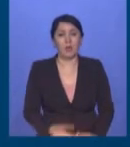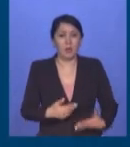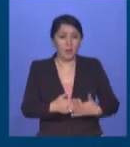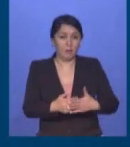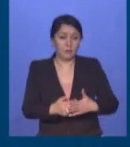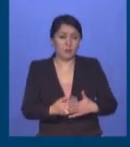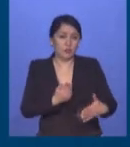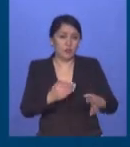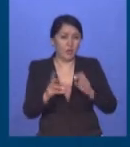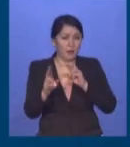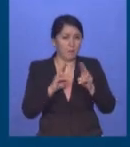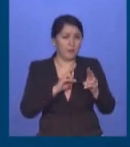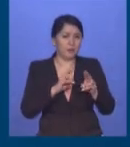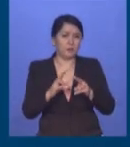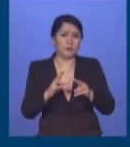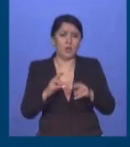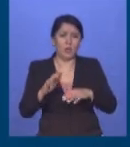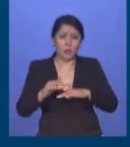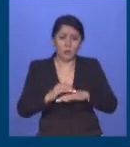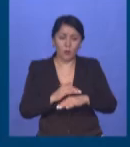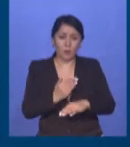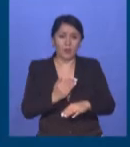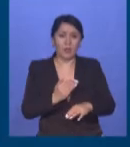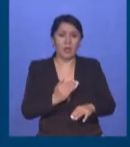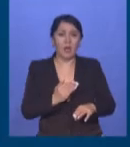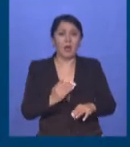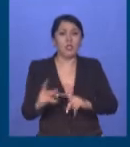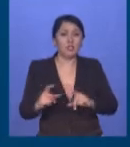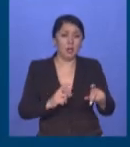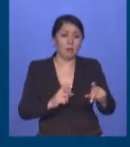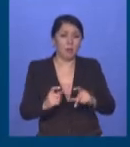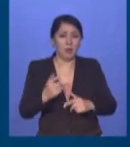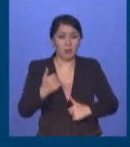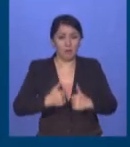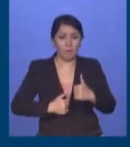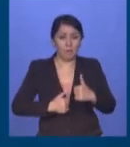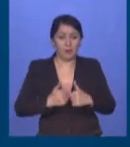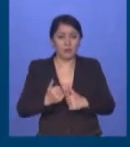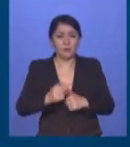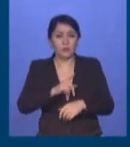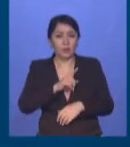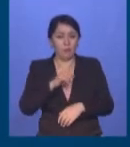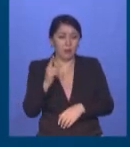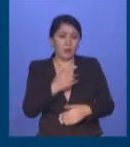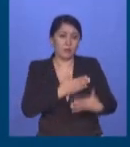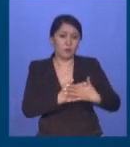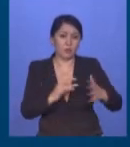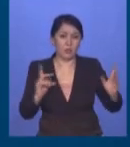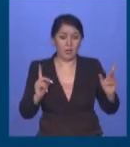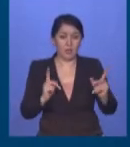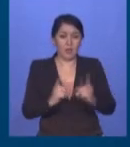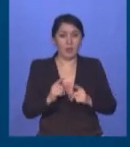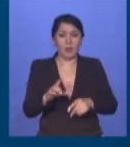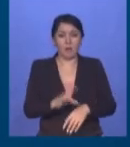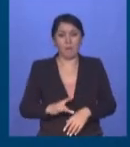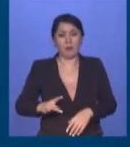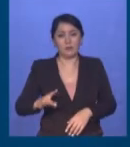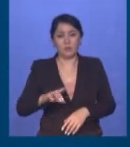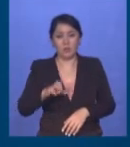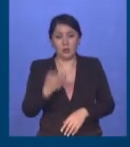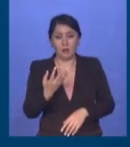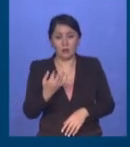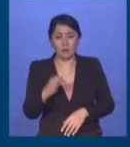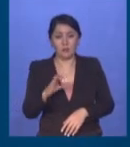алу дөңгелек үстелі, қайырымдылық жастар шахмат турнирі және жастар X форматындағы жастармен мотивациялық кездесулер. Аудандарда Абай